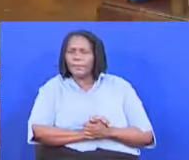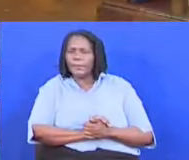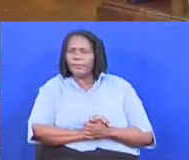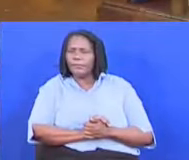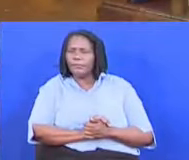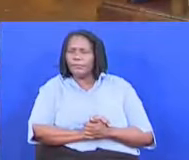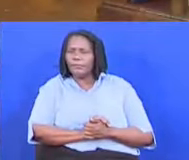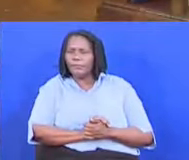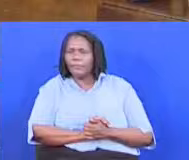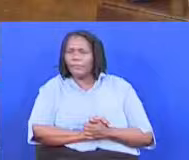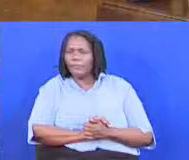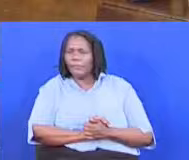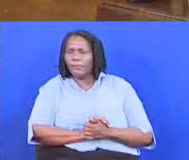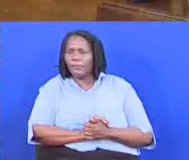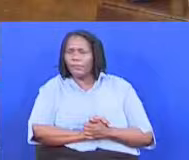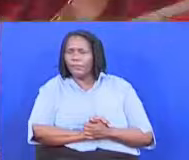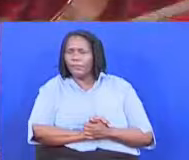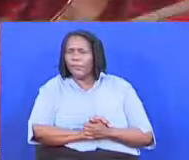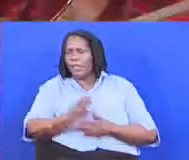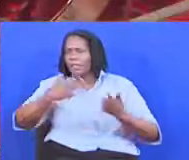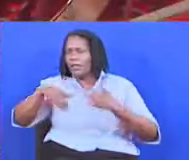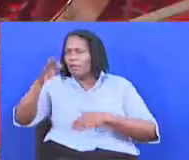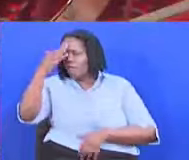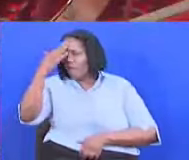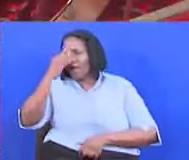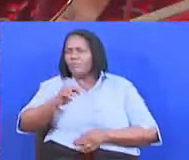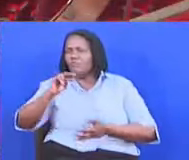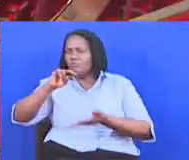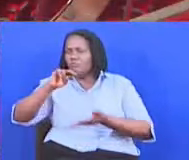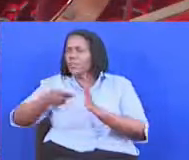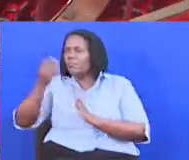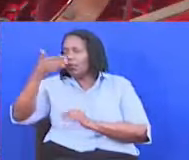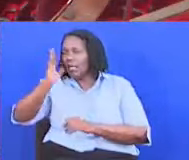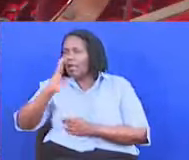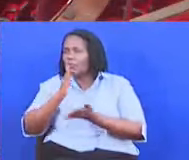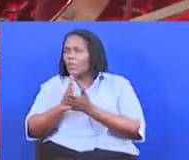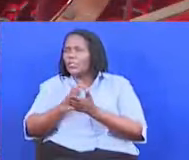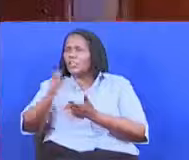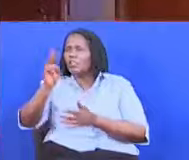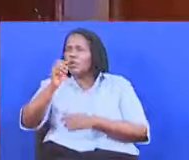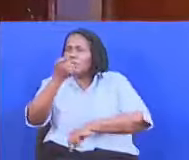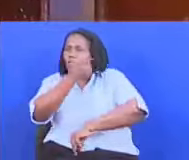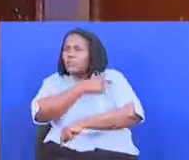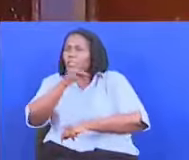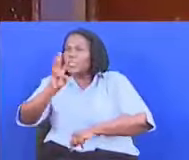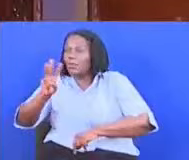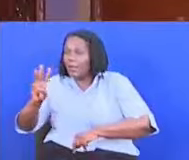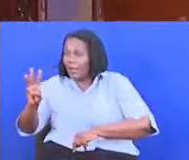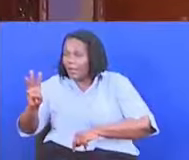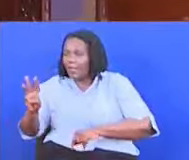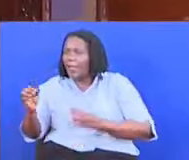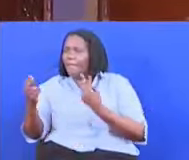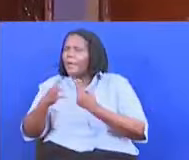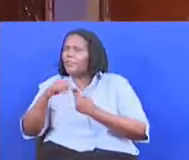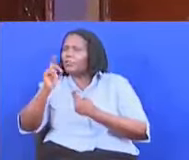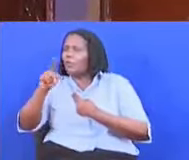Nini mkakati wa serikali kuhakikisha wanaweka madaktari kwenye hospitali zetu za wilaya ili kuchunguza